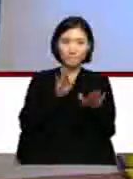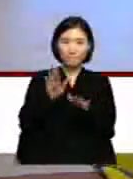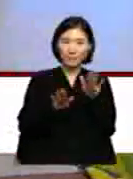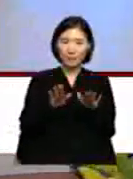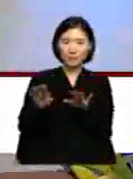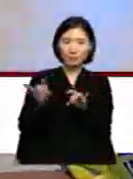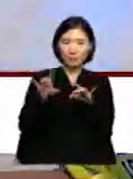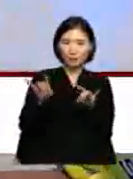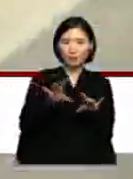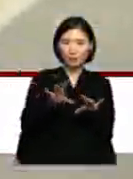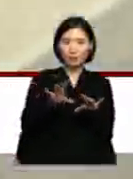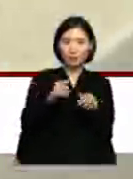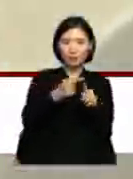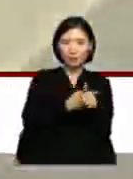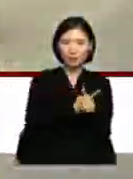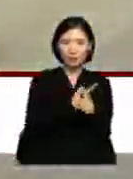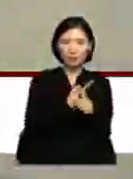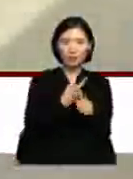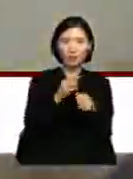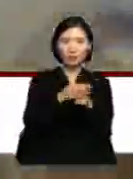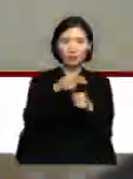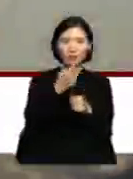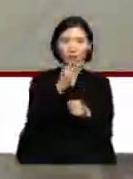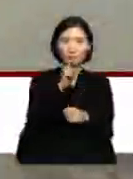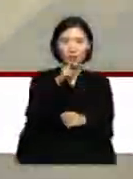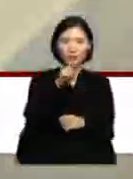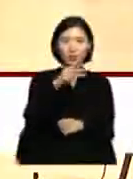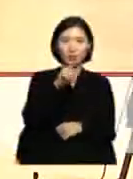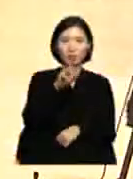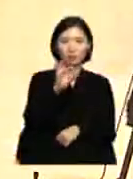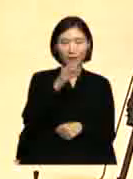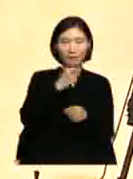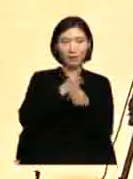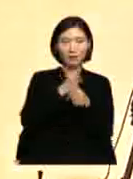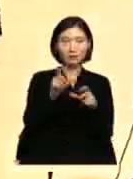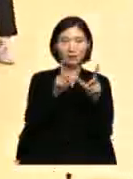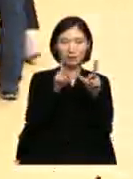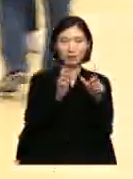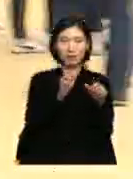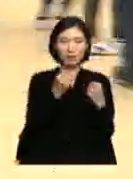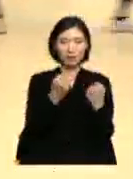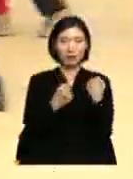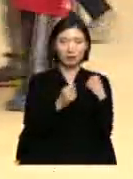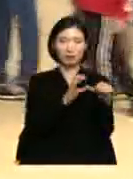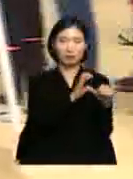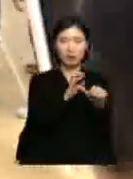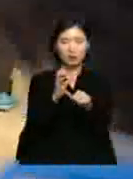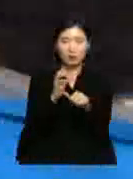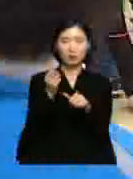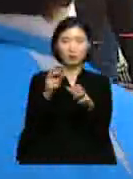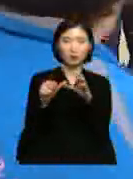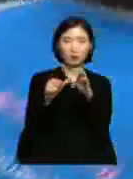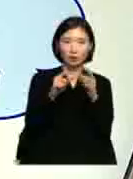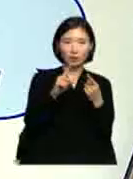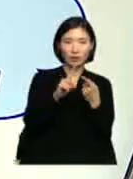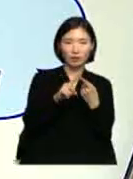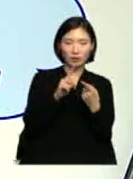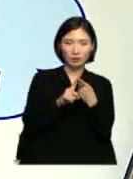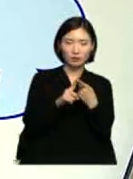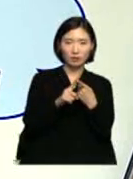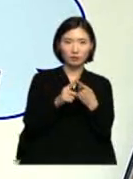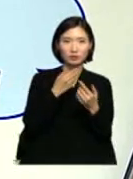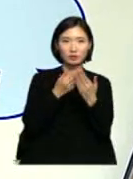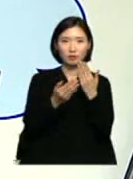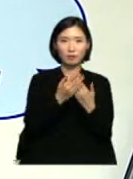뚝딱 만들어집니다. 생활 속 에너지를 활용하는 겁니다. 친환경 에너지와 재활용에 대해 체험하고 배울 수